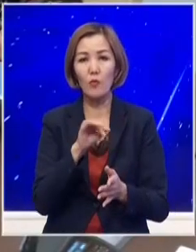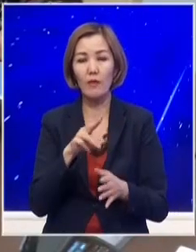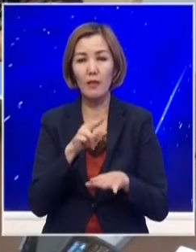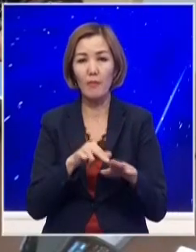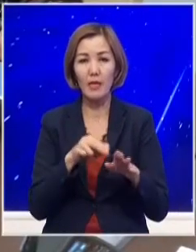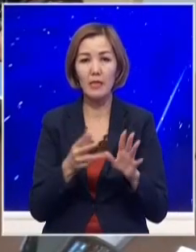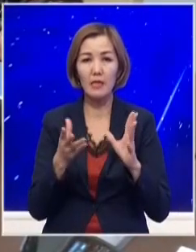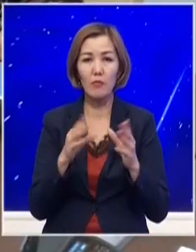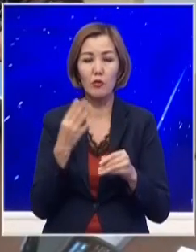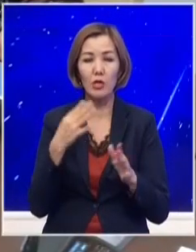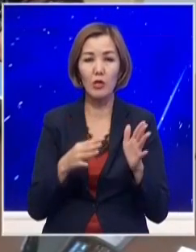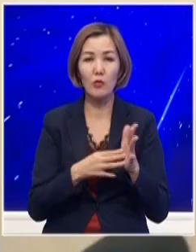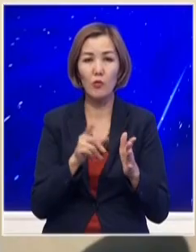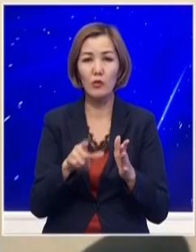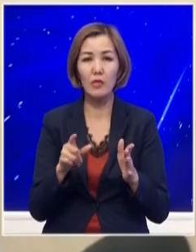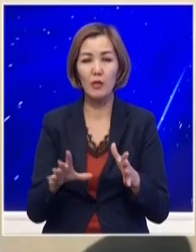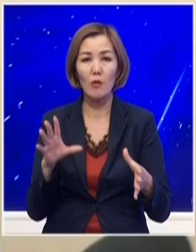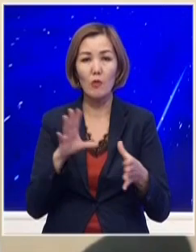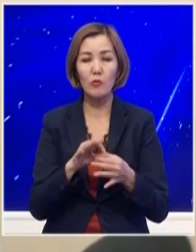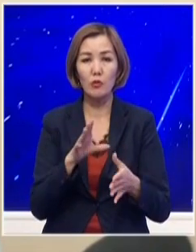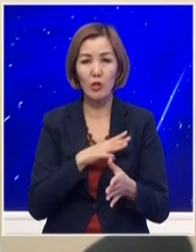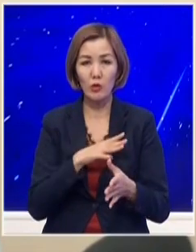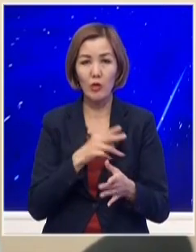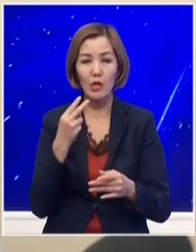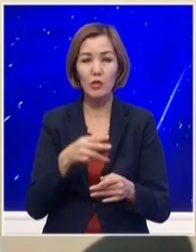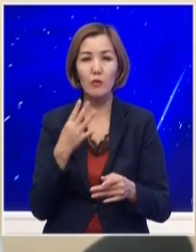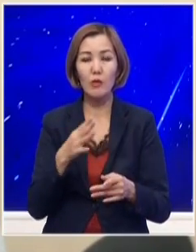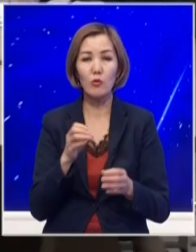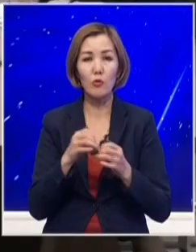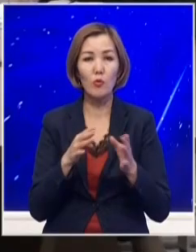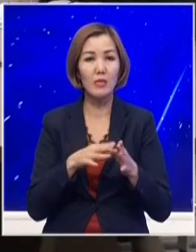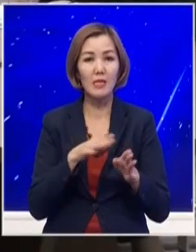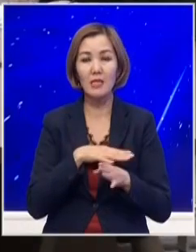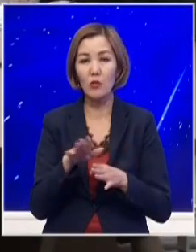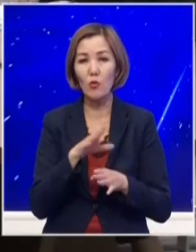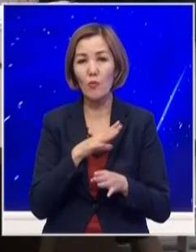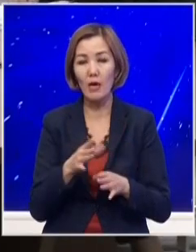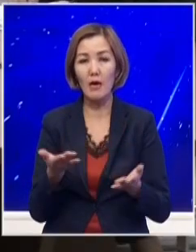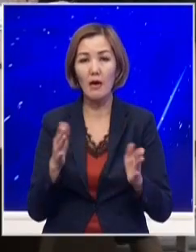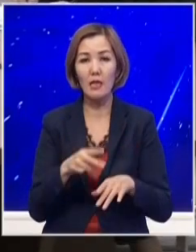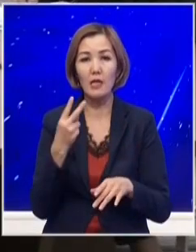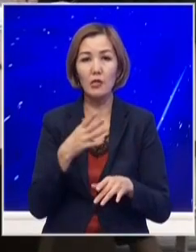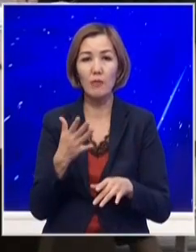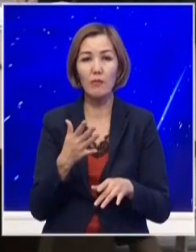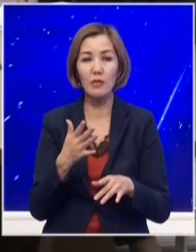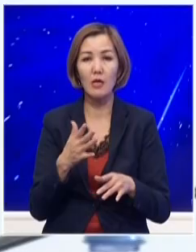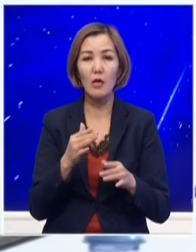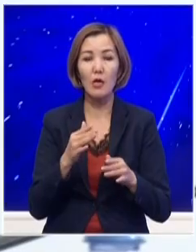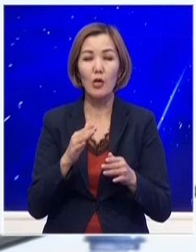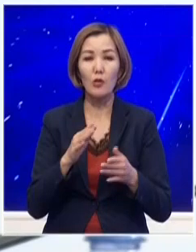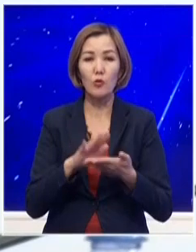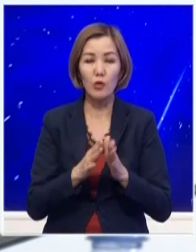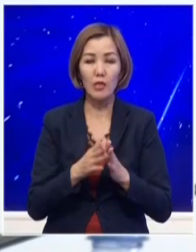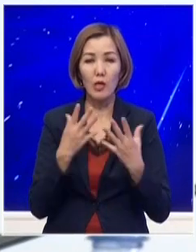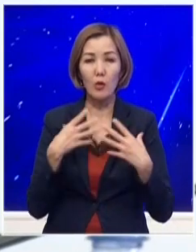желісі бойынша 49 тұлға тіркеуде тұр. Оның 24-ті кәмелетке толмағандар болса, қалған 25-і тұрмысы төмен